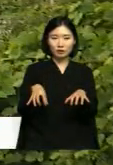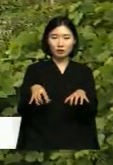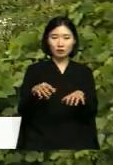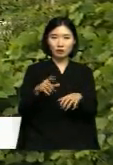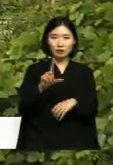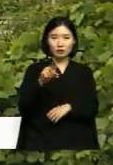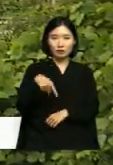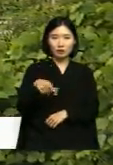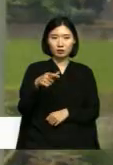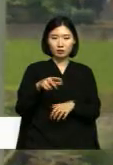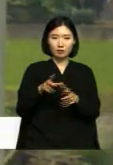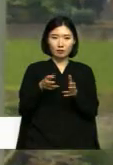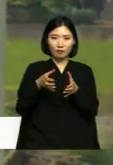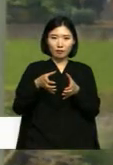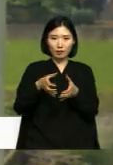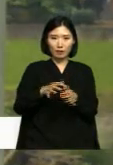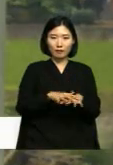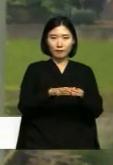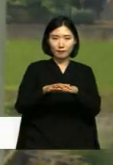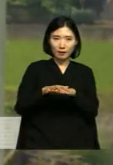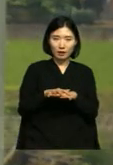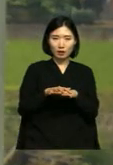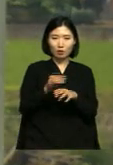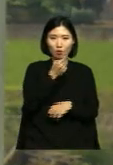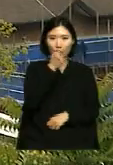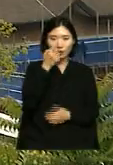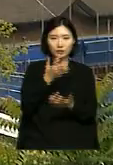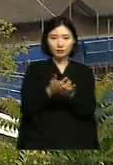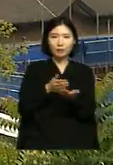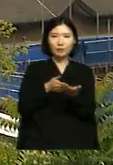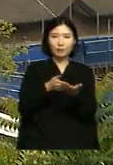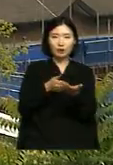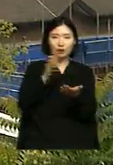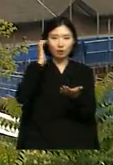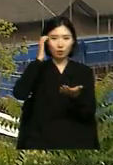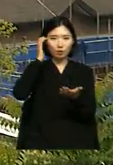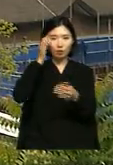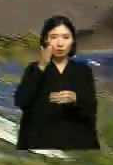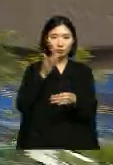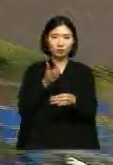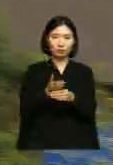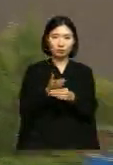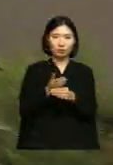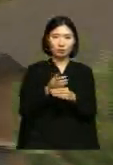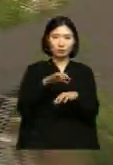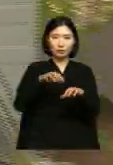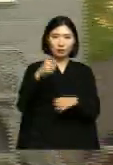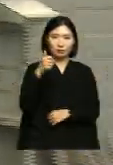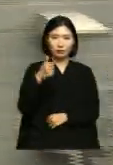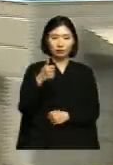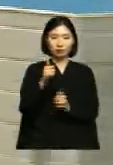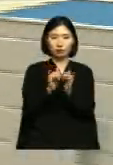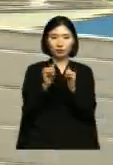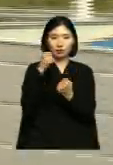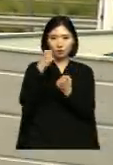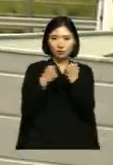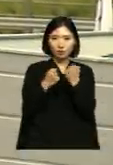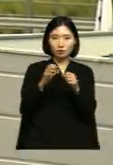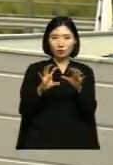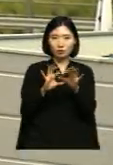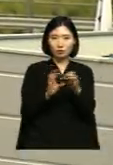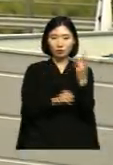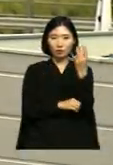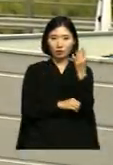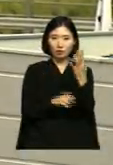대해 확인서도 제출했다며 난감해하고 있습니다. 가평군은 이장회의와 주민설명회를 통해